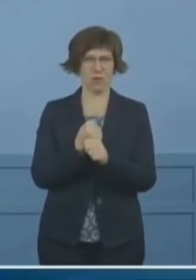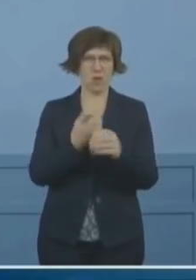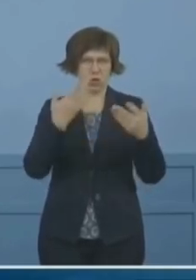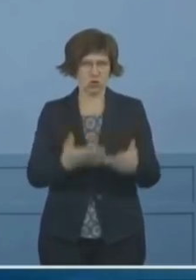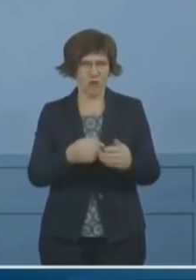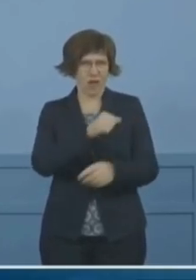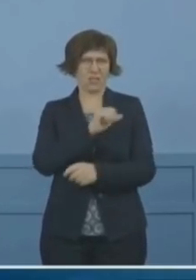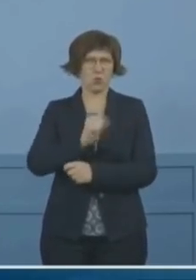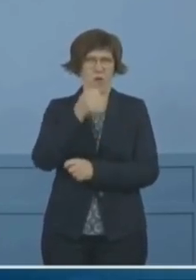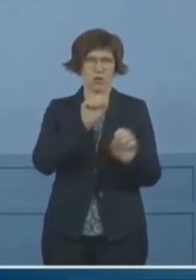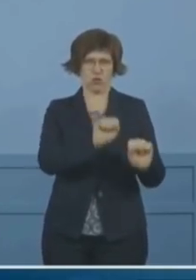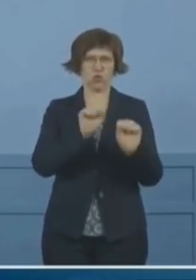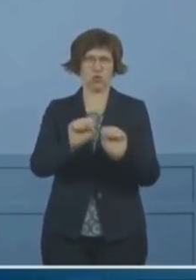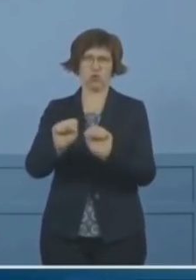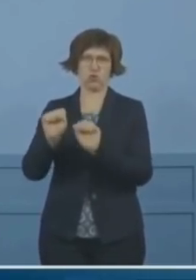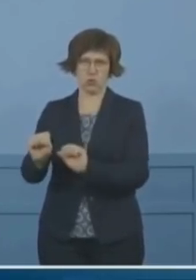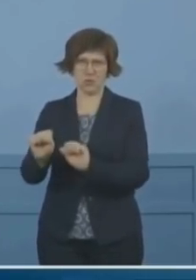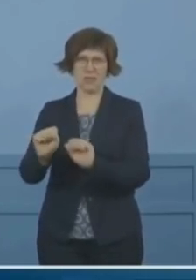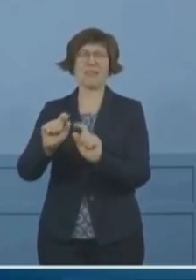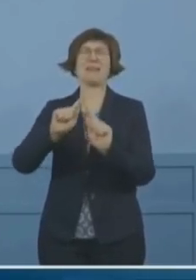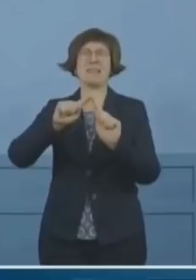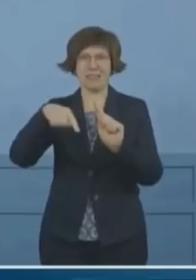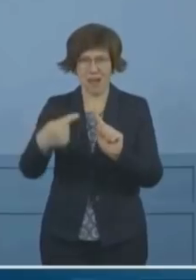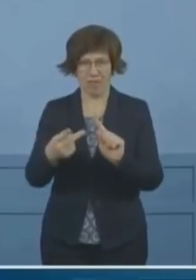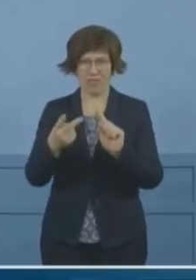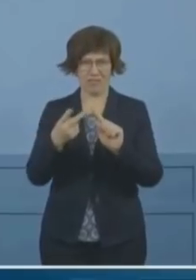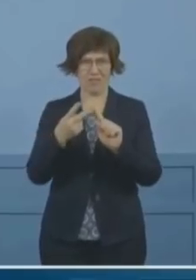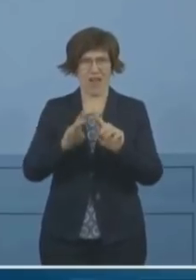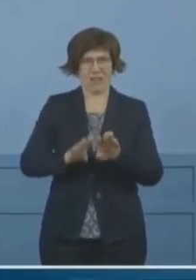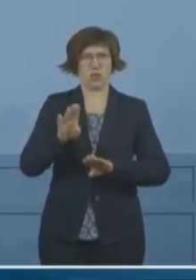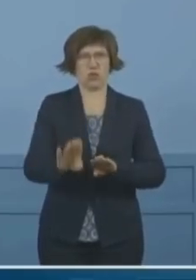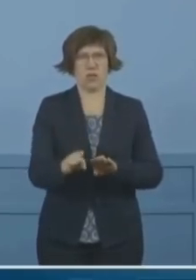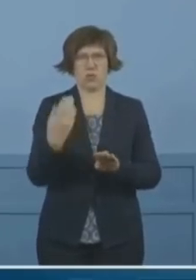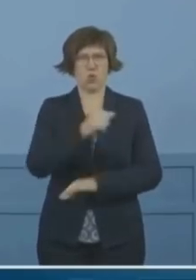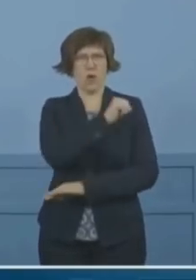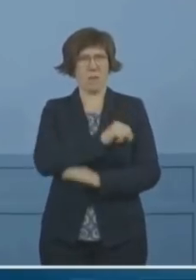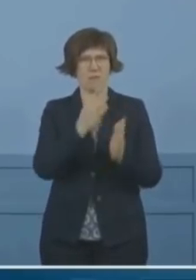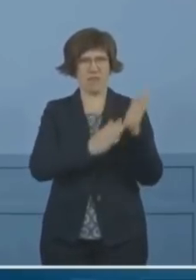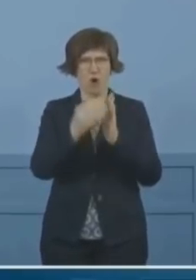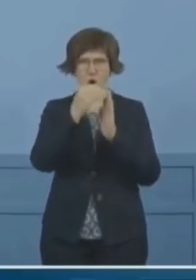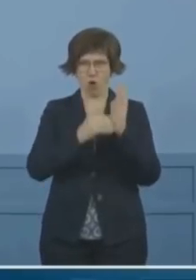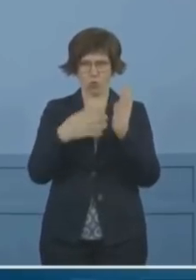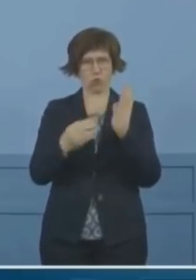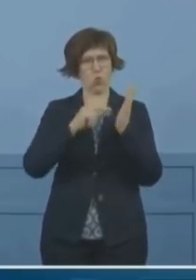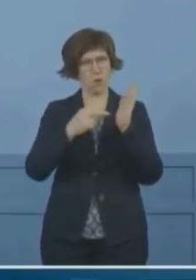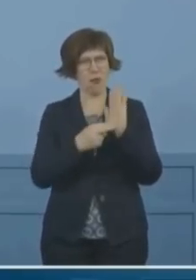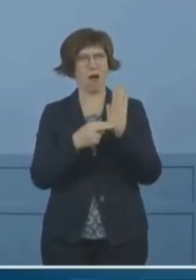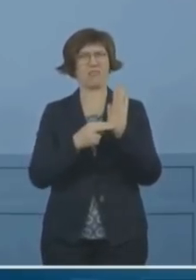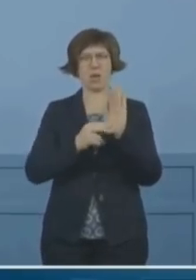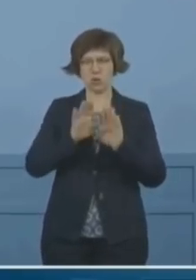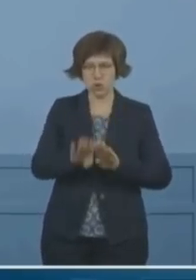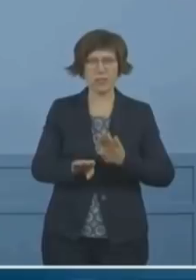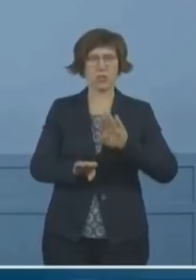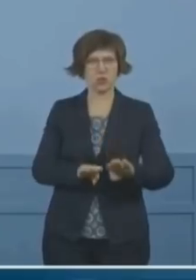Schwächsten zuerst zu schützen. Erst dann können wir darüber nachdenken, so wie es auch die Impfverordnung vorsieht, Zug um Zug